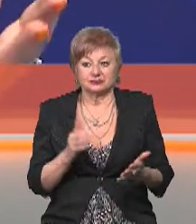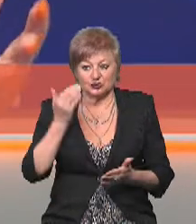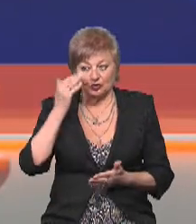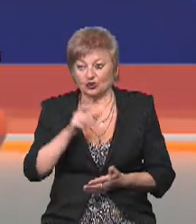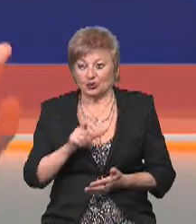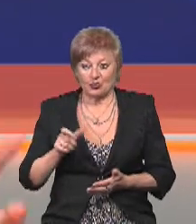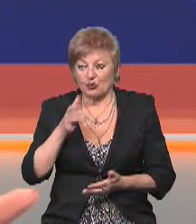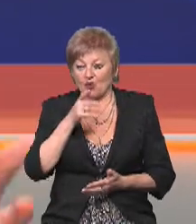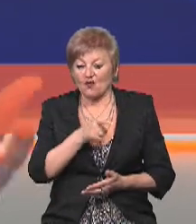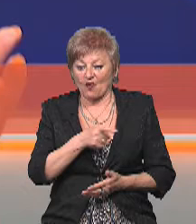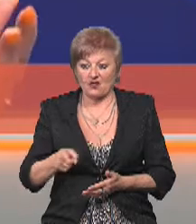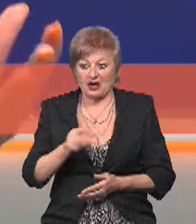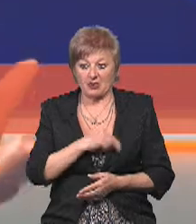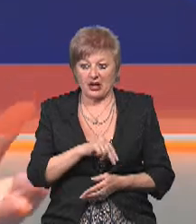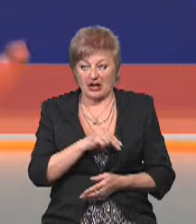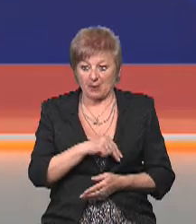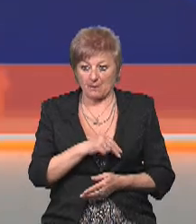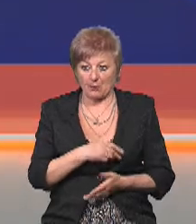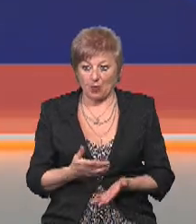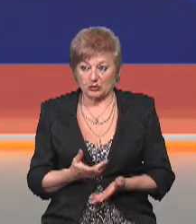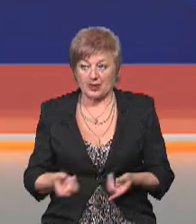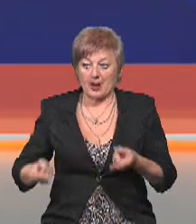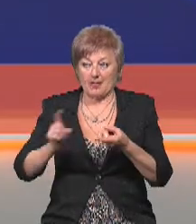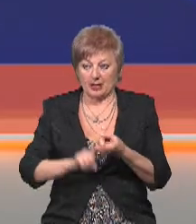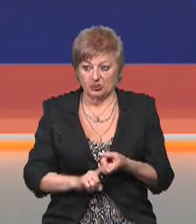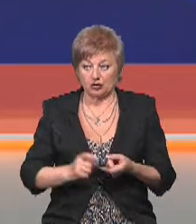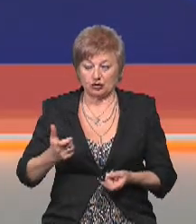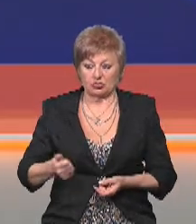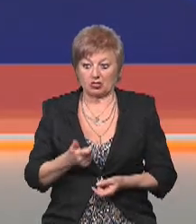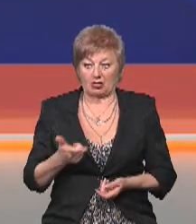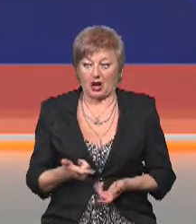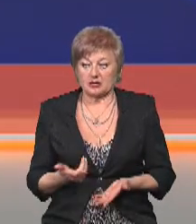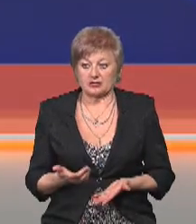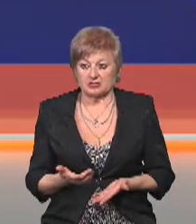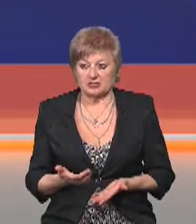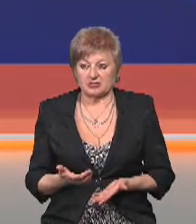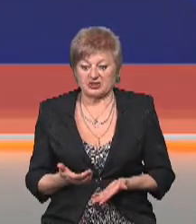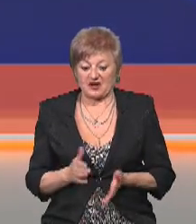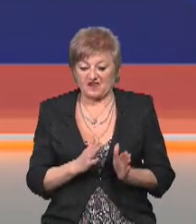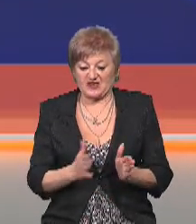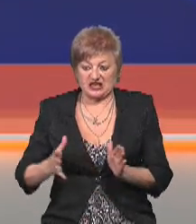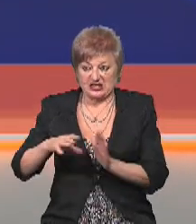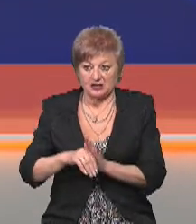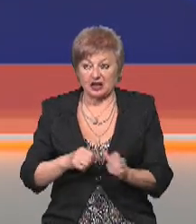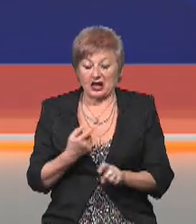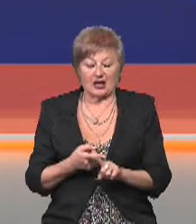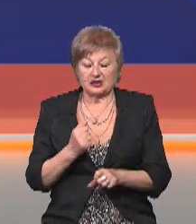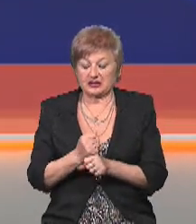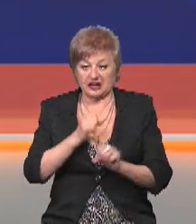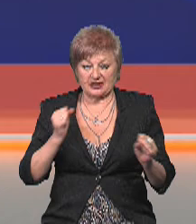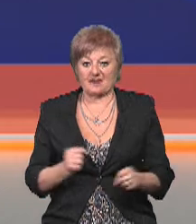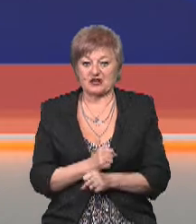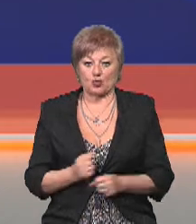сделать это во время работы подключенного газа в систему, этого сделать